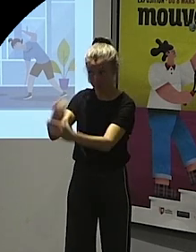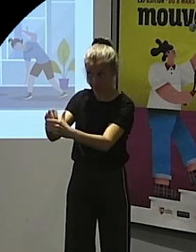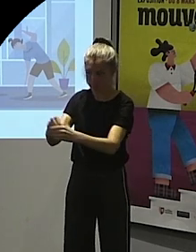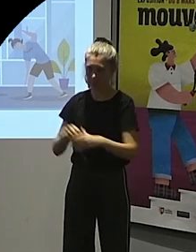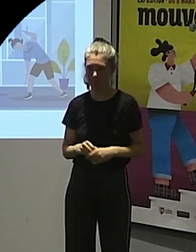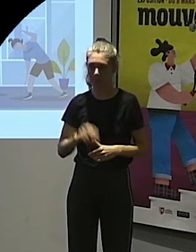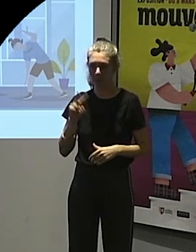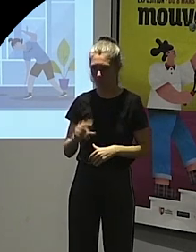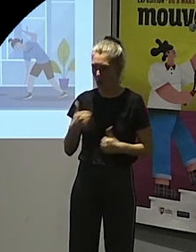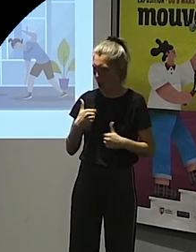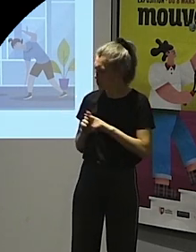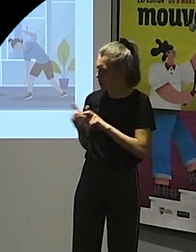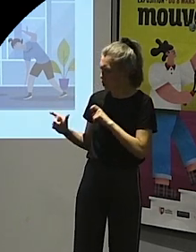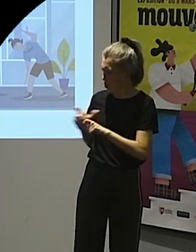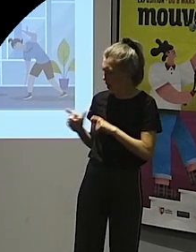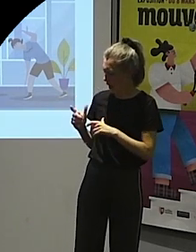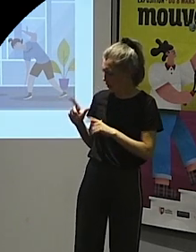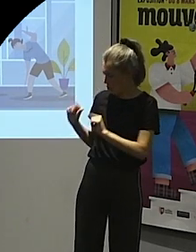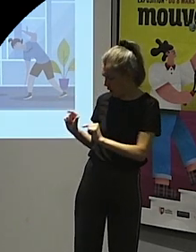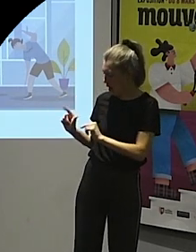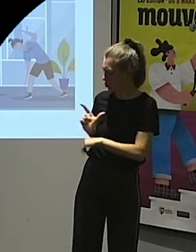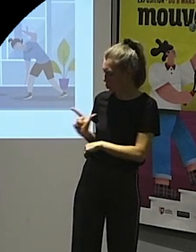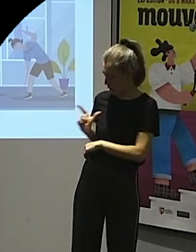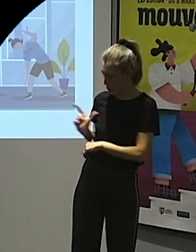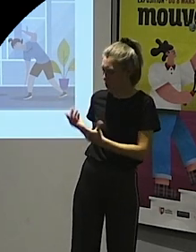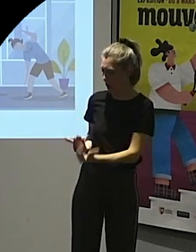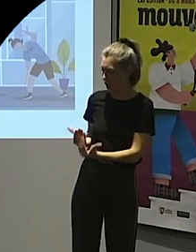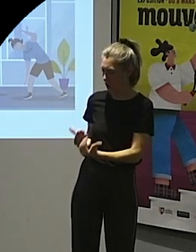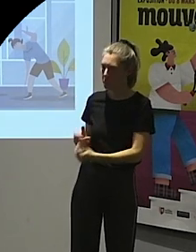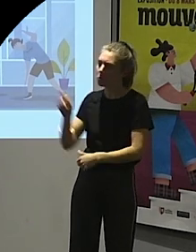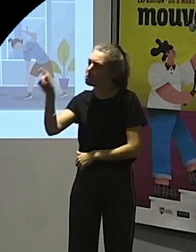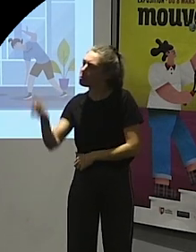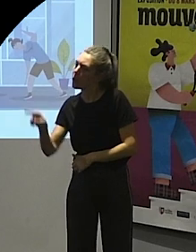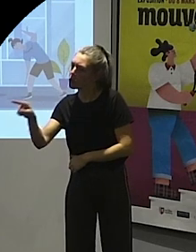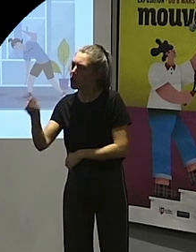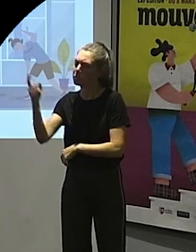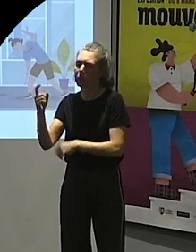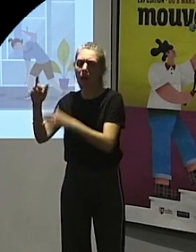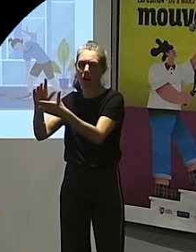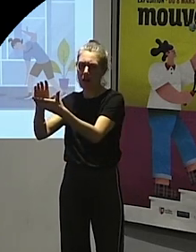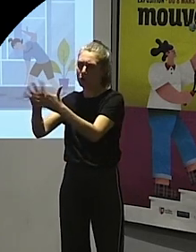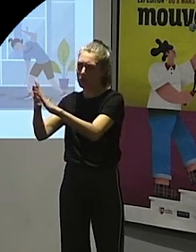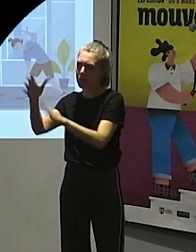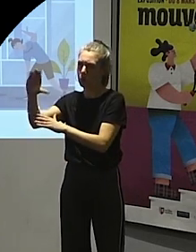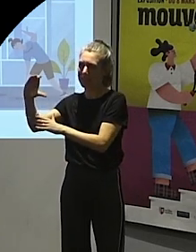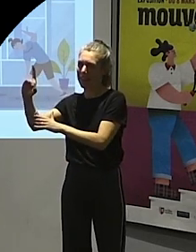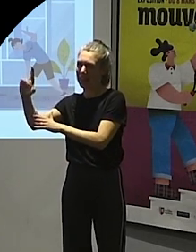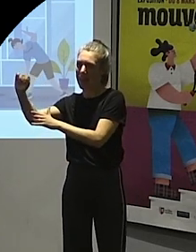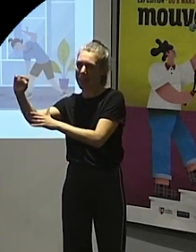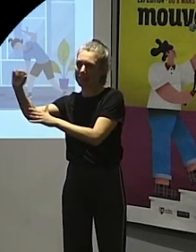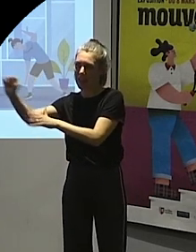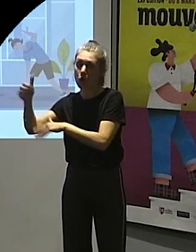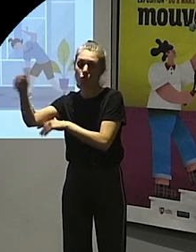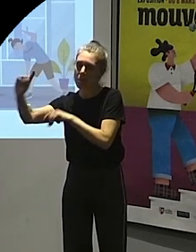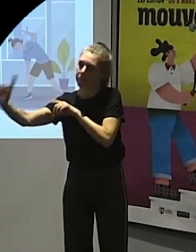sportifs. Et Gabriel, du CDSA, nous a vus et nous a dit, dites donc les filles, vous allez venir vous joindre à nous pour faire le